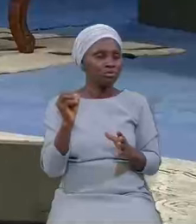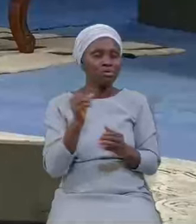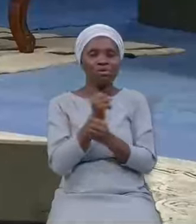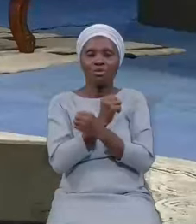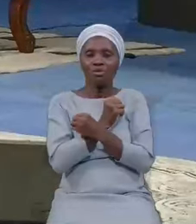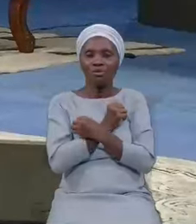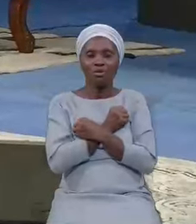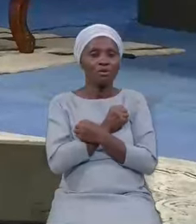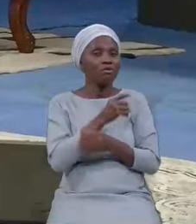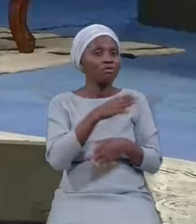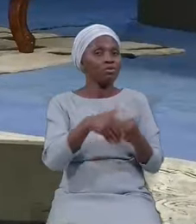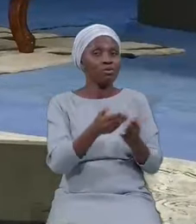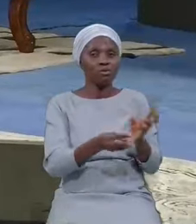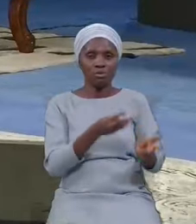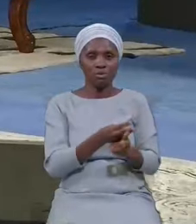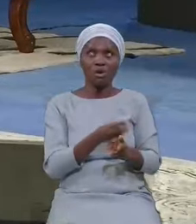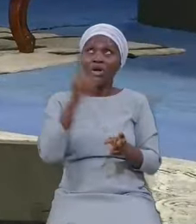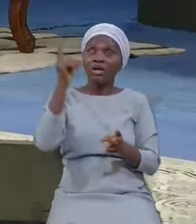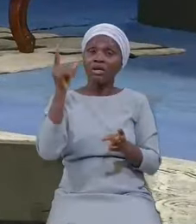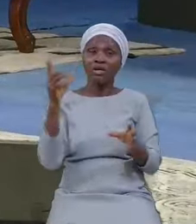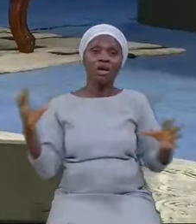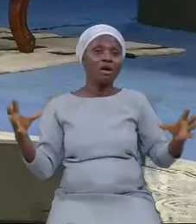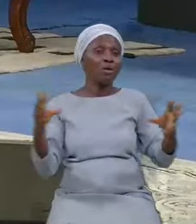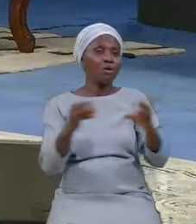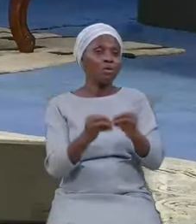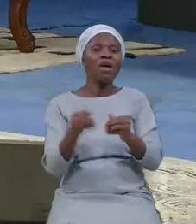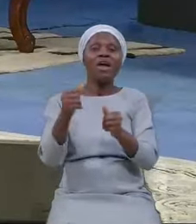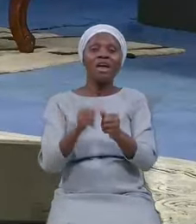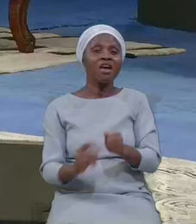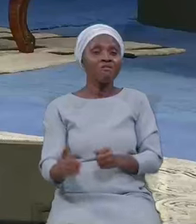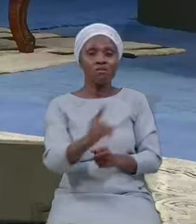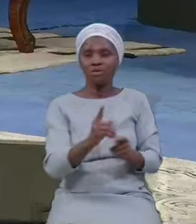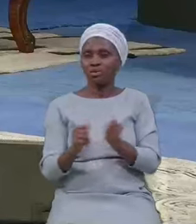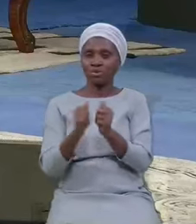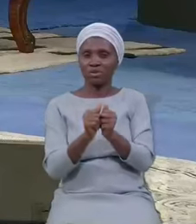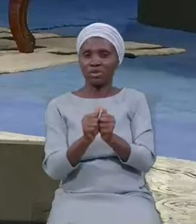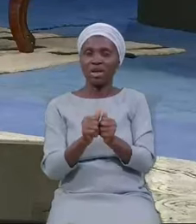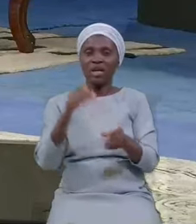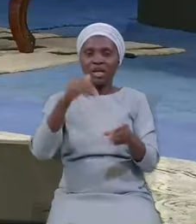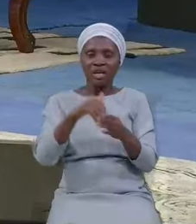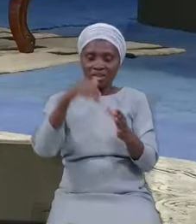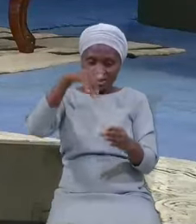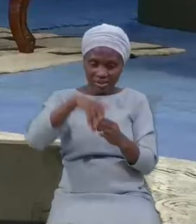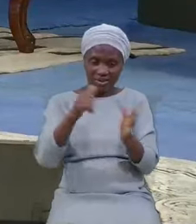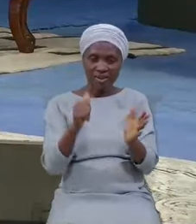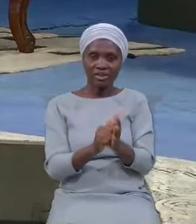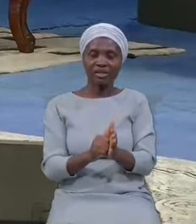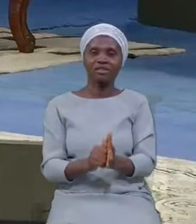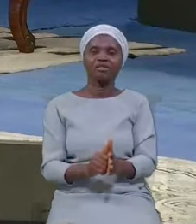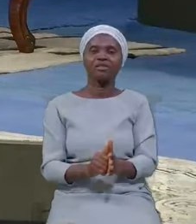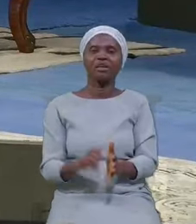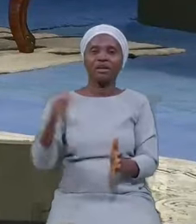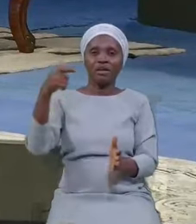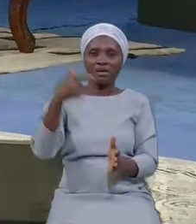ensemble. Il met tout le monde du globe dans ce. Et il dit le monde. Le